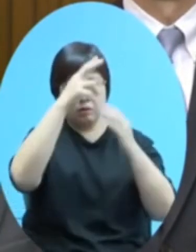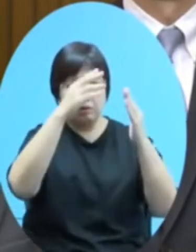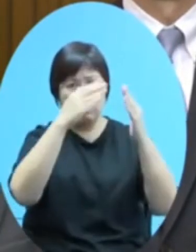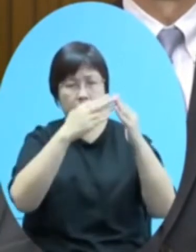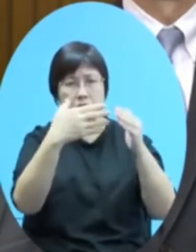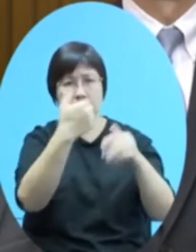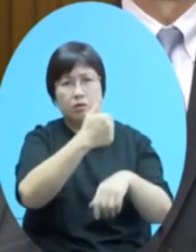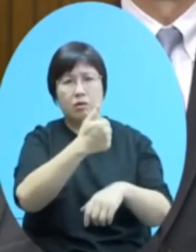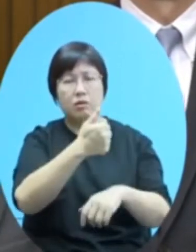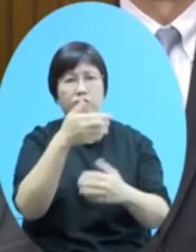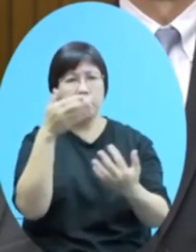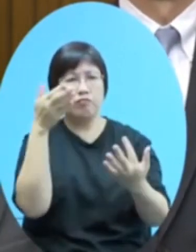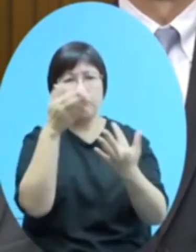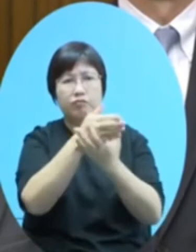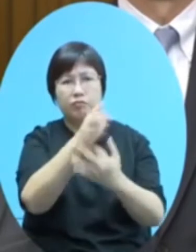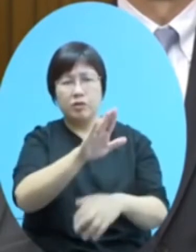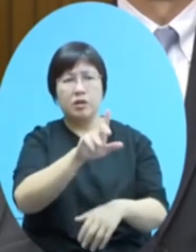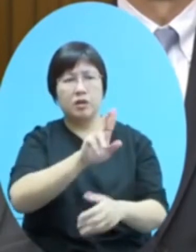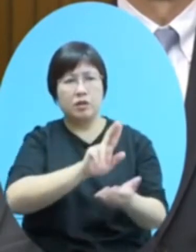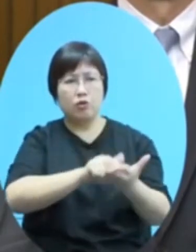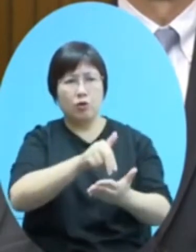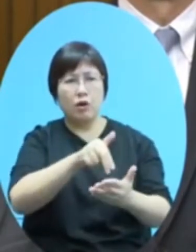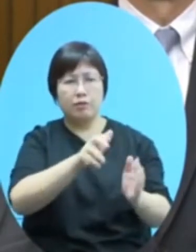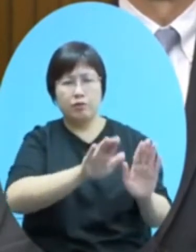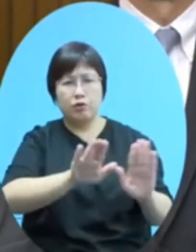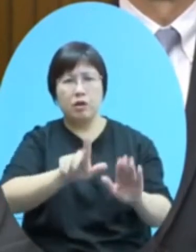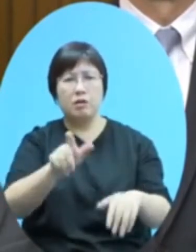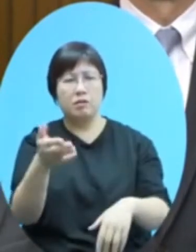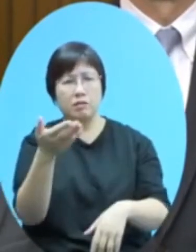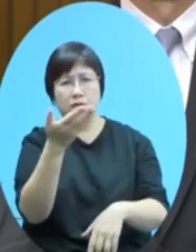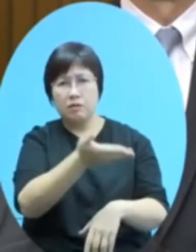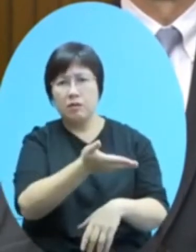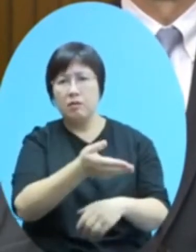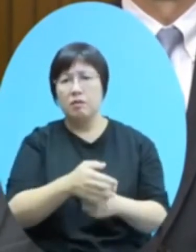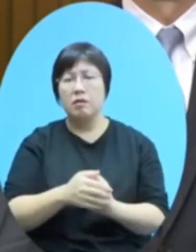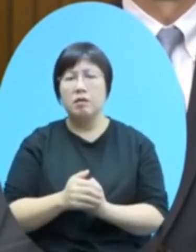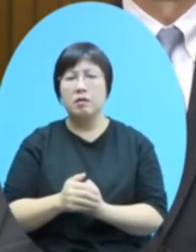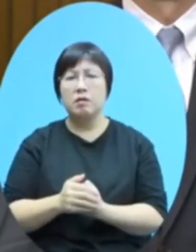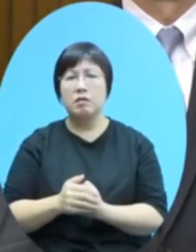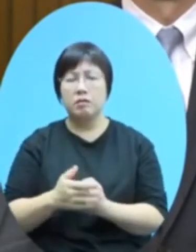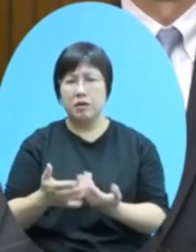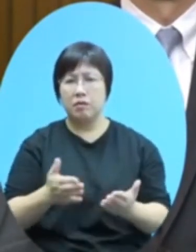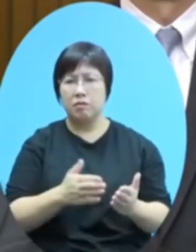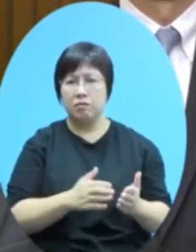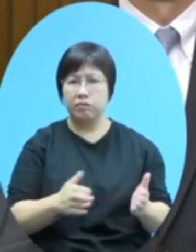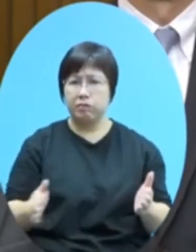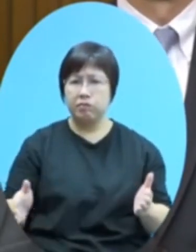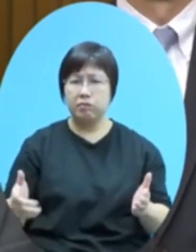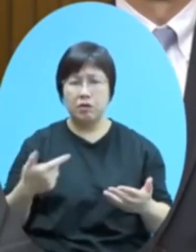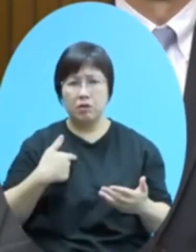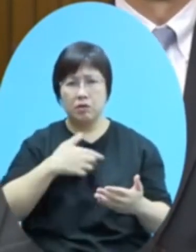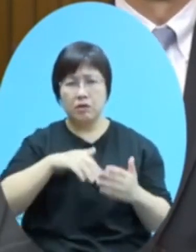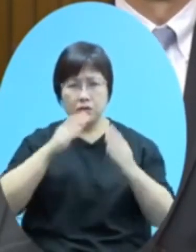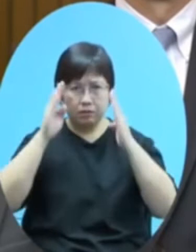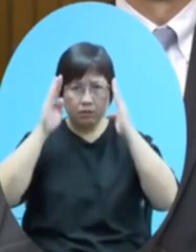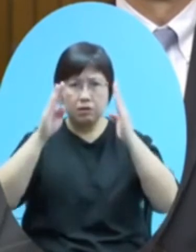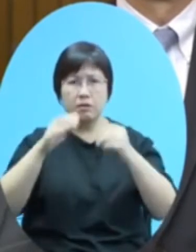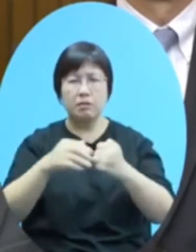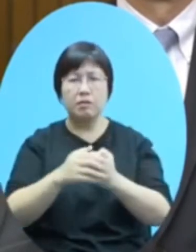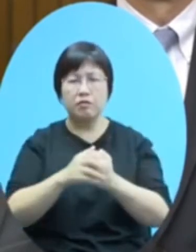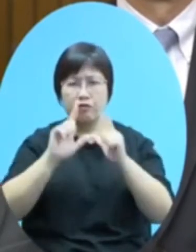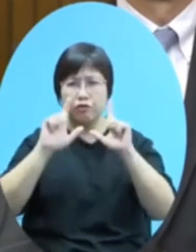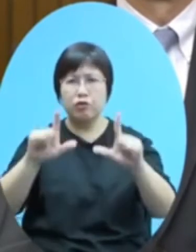涉独立地对进行。所以在这段时间里面，我们是认真回应